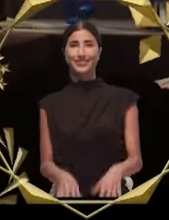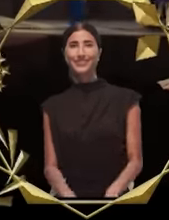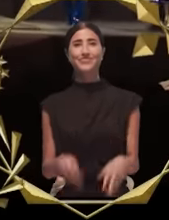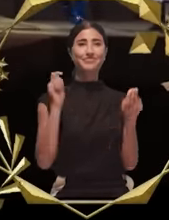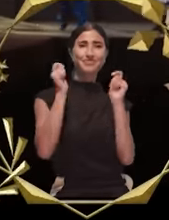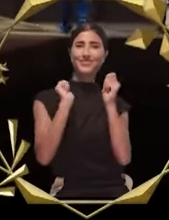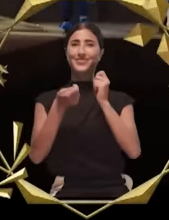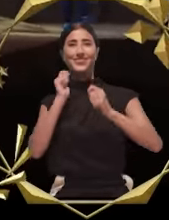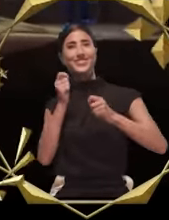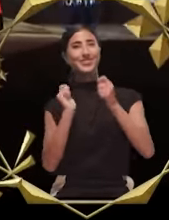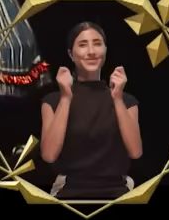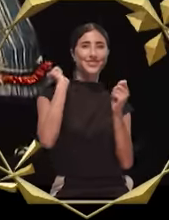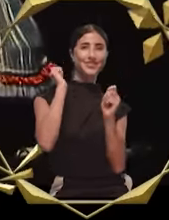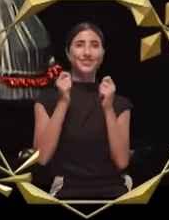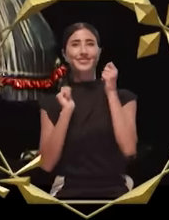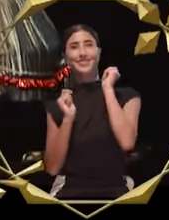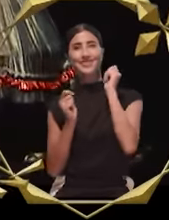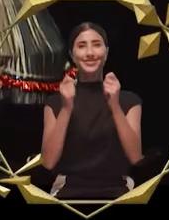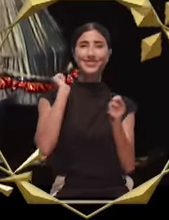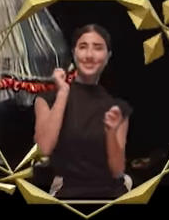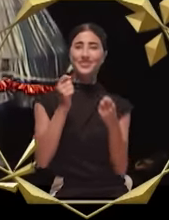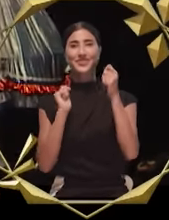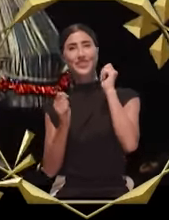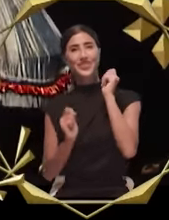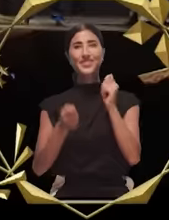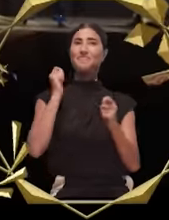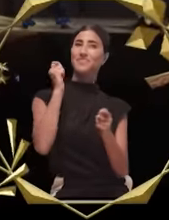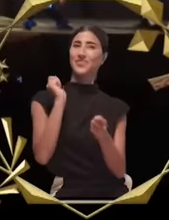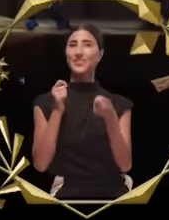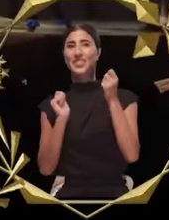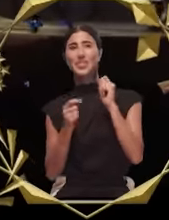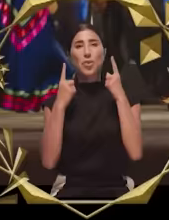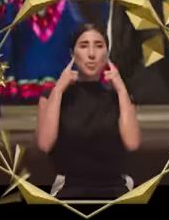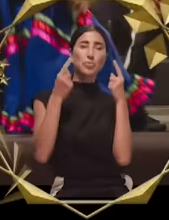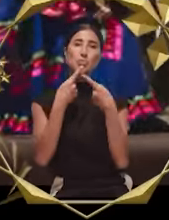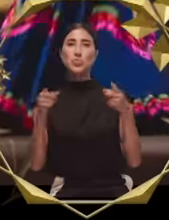قرية اللالالالي قولونا طوال لالالالي